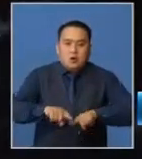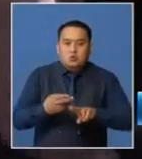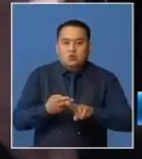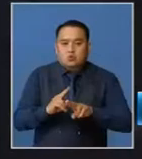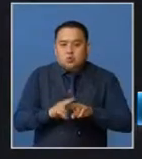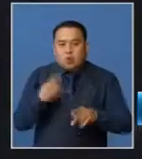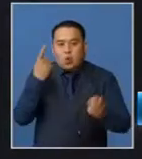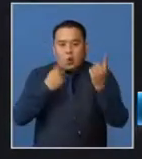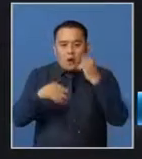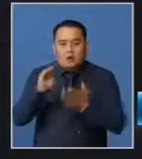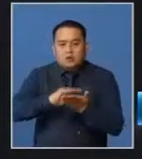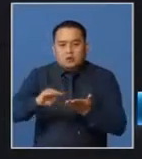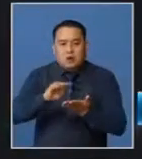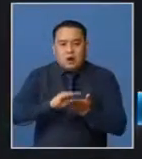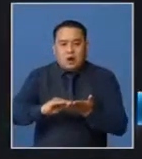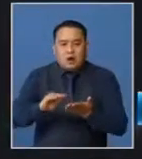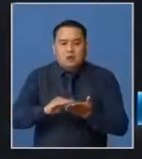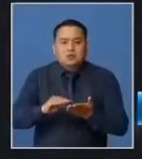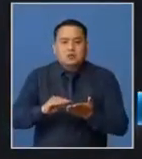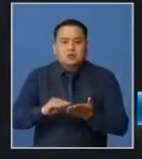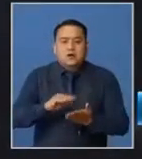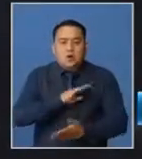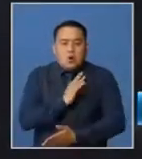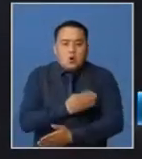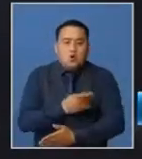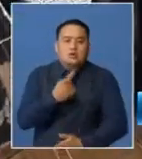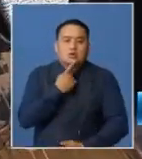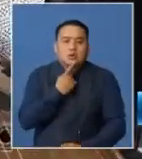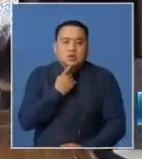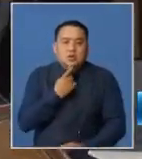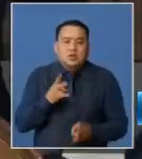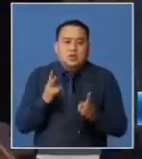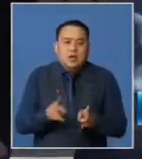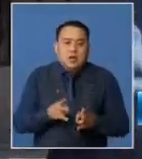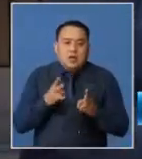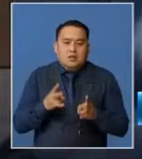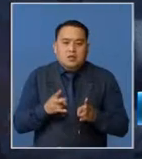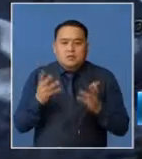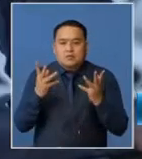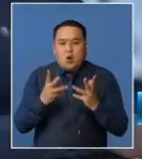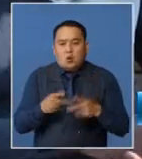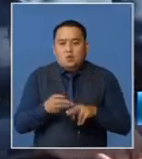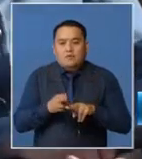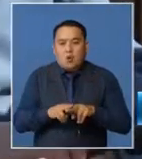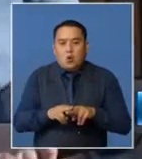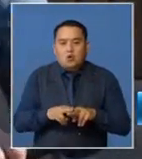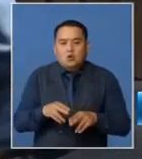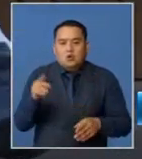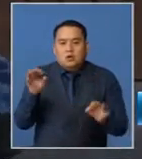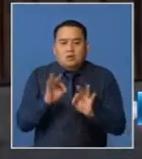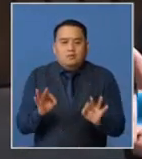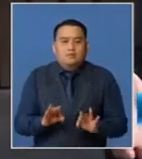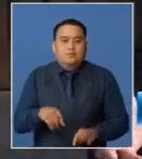шақтағы өндірдей жаста эпостық ауқым, эмоциялық күш, бай тілі және нәзік лирикасымен баурайды. Арында ақынның көлемді жыры